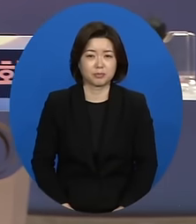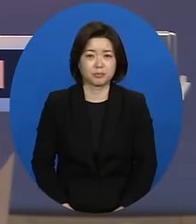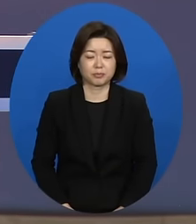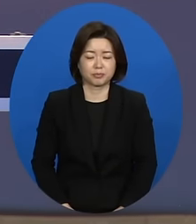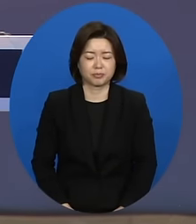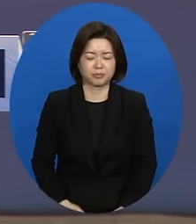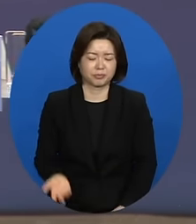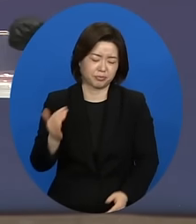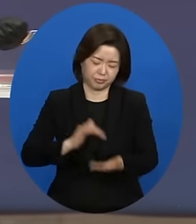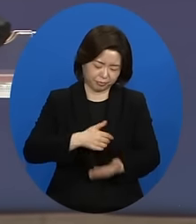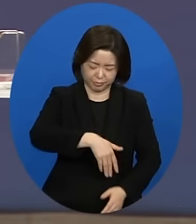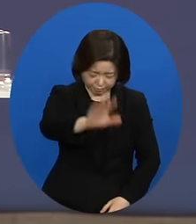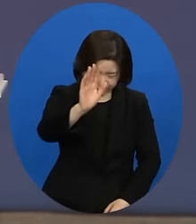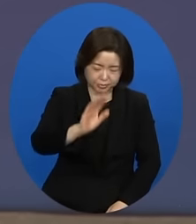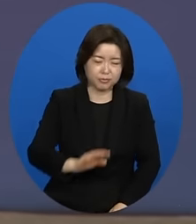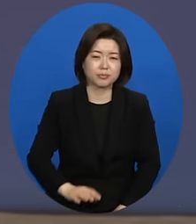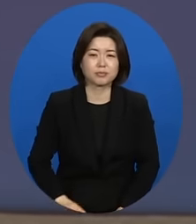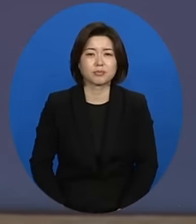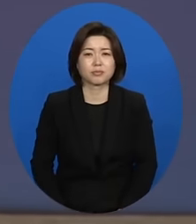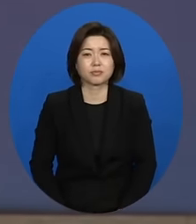돌아가.